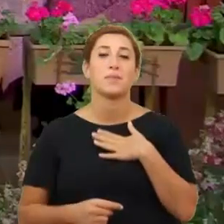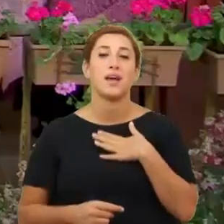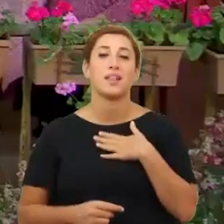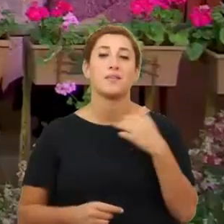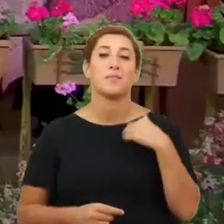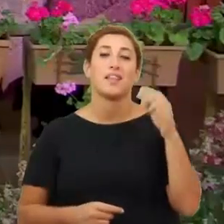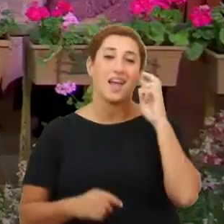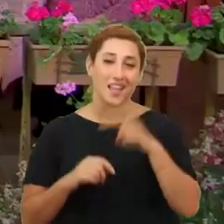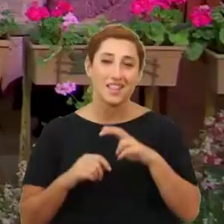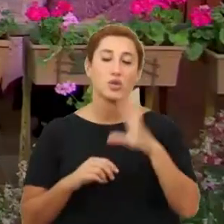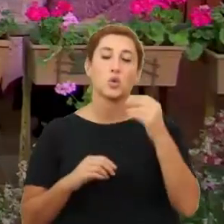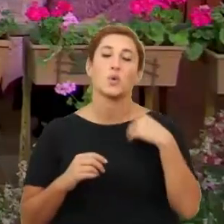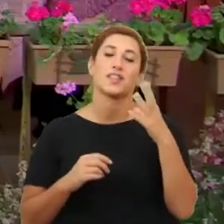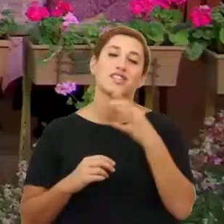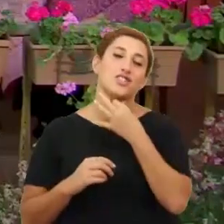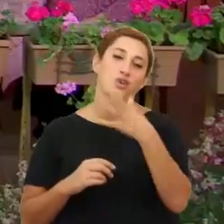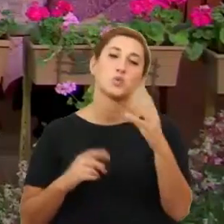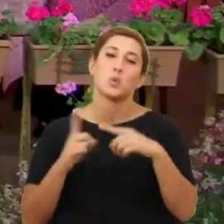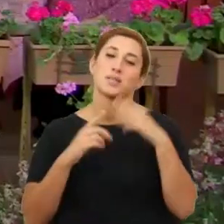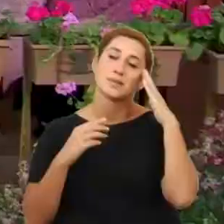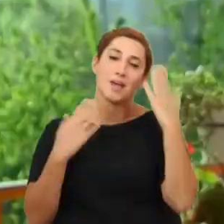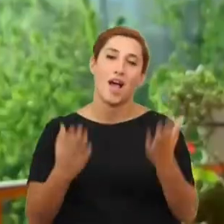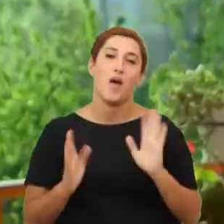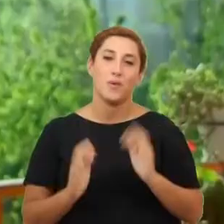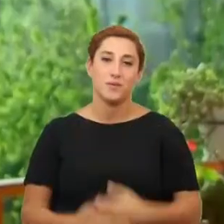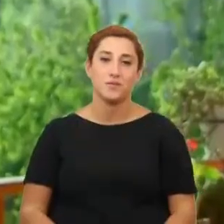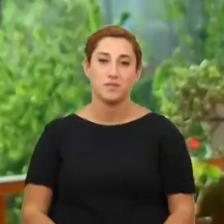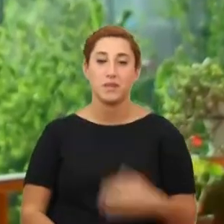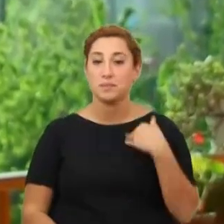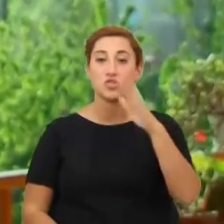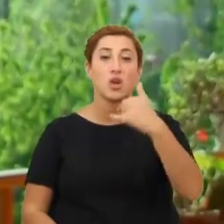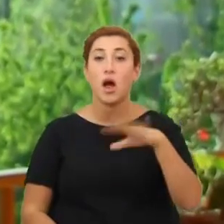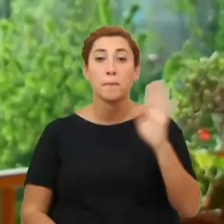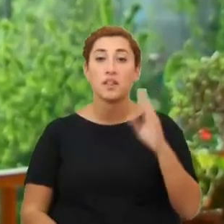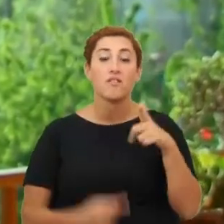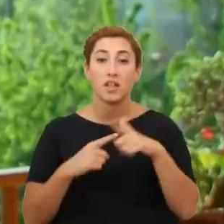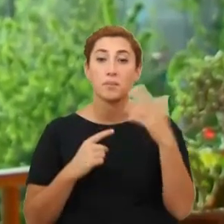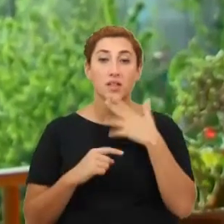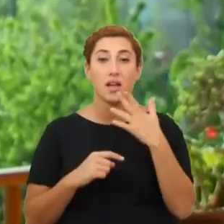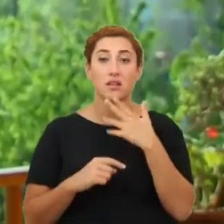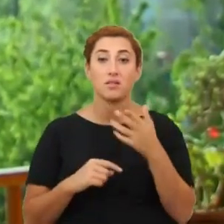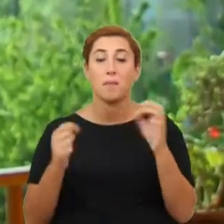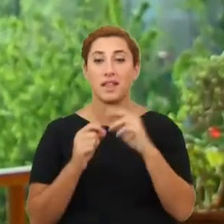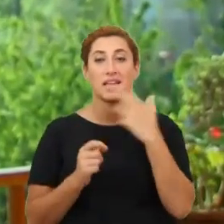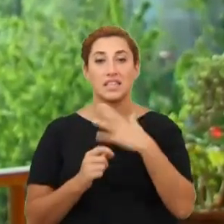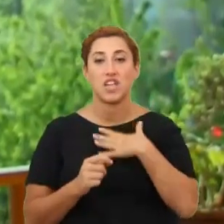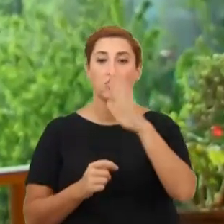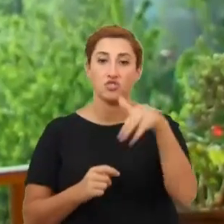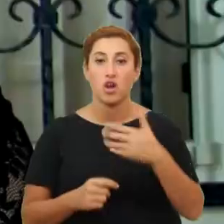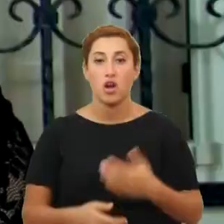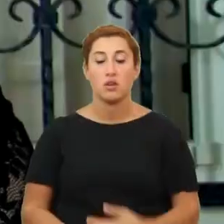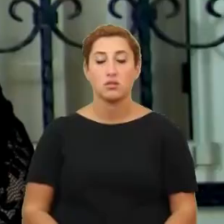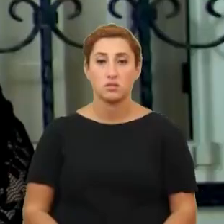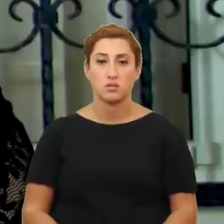Beni çarptırdınız ya, sizi çok minnettarım. Çok teşekkür ederim yavrum, sağ olun var olun. Biz çarptırmadık ki Fatma teyzeciğim. Badire teyze kendi